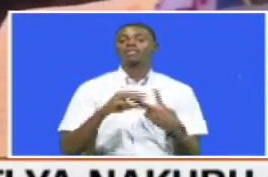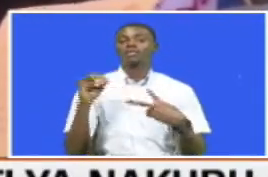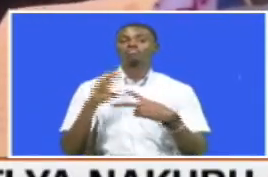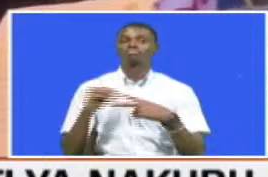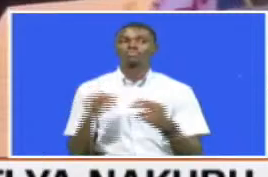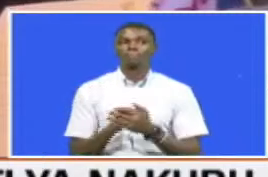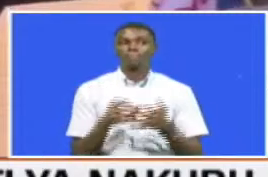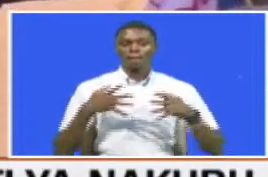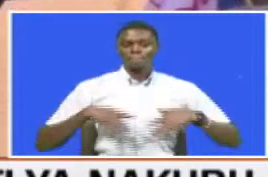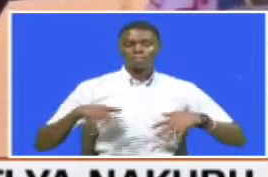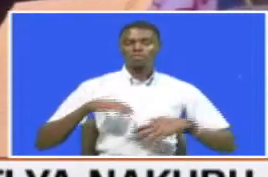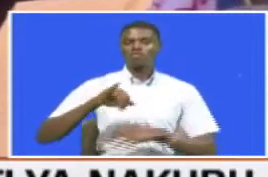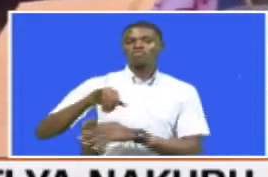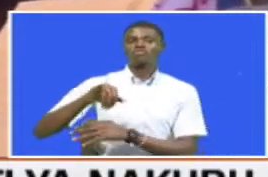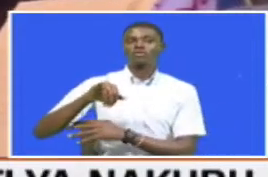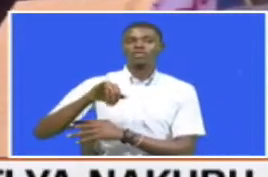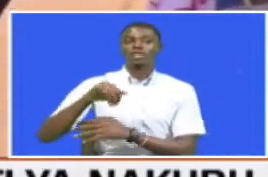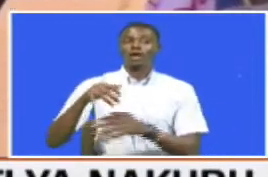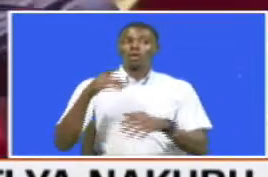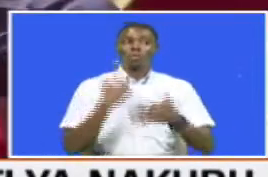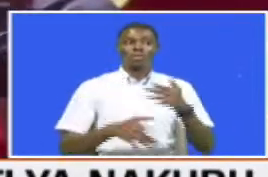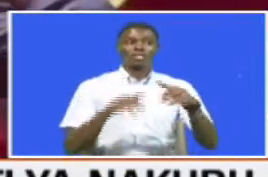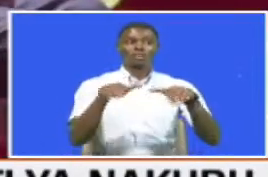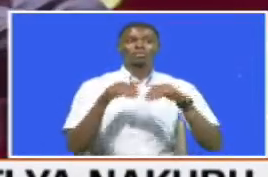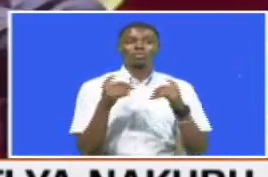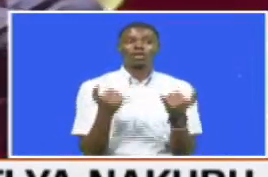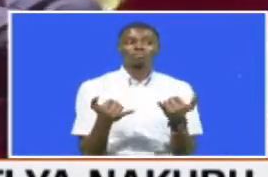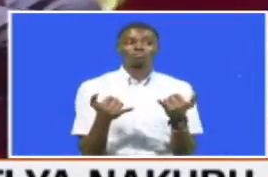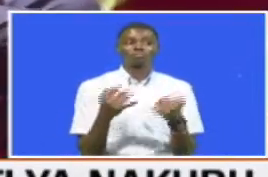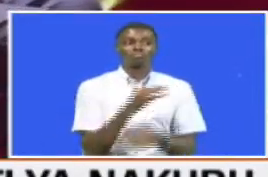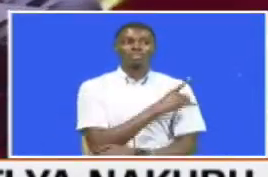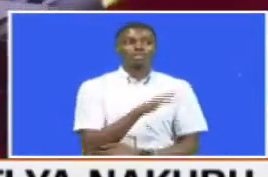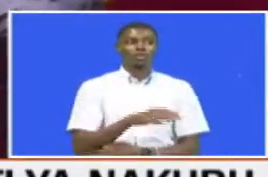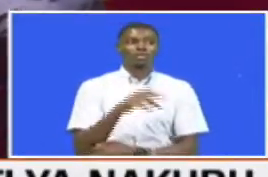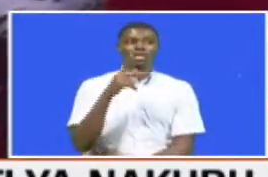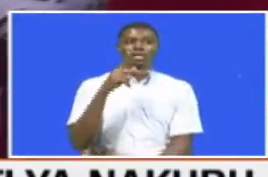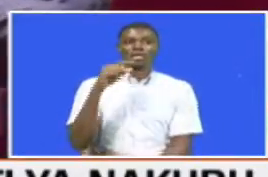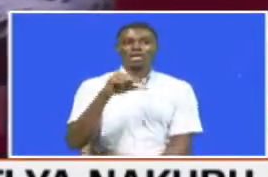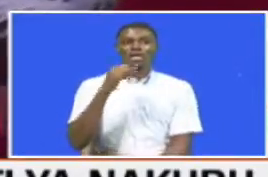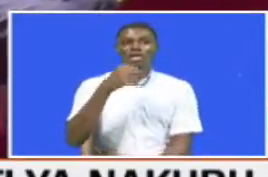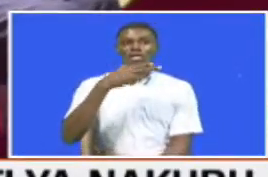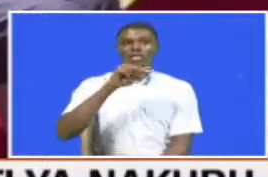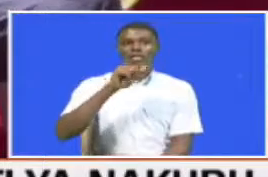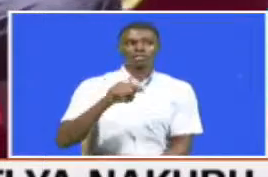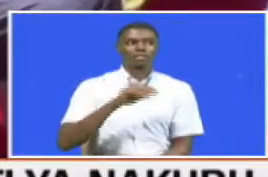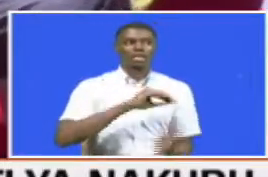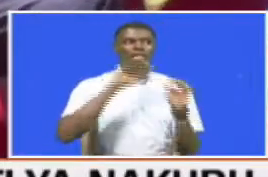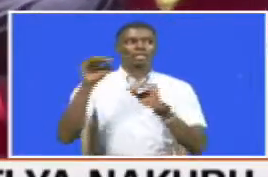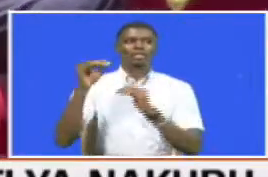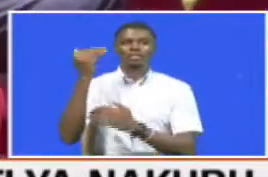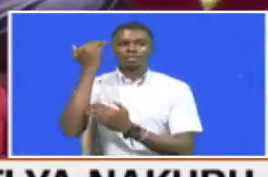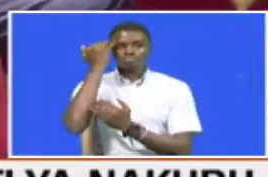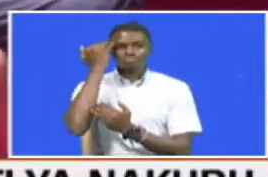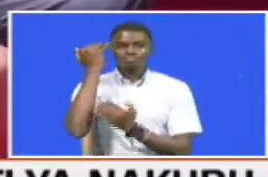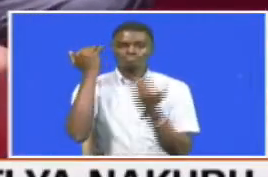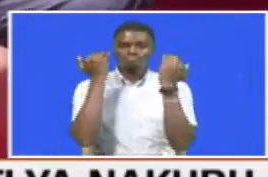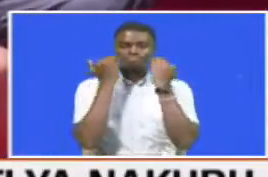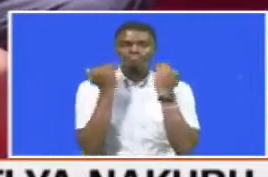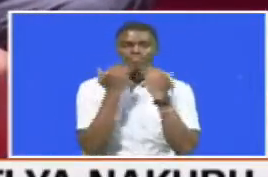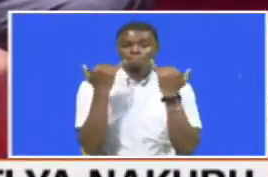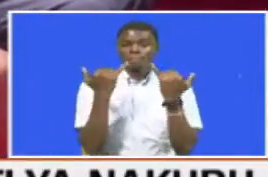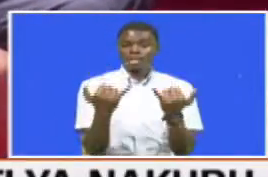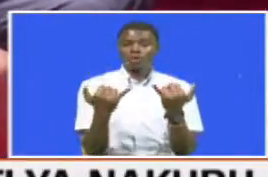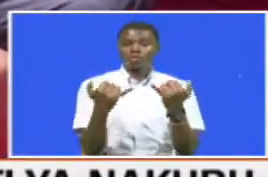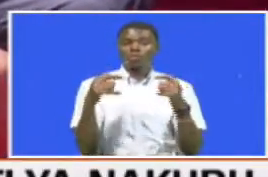Of Nakuru County. Kinachosubiriwa kwa sasa ni iwapo Dr. Gikenyi ataelekea tena mahakamani kwa mara hii